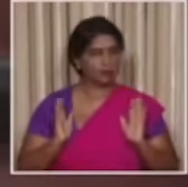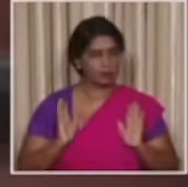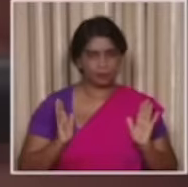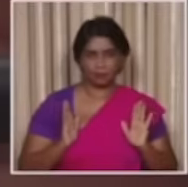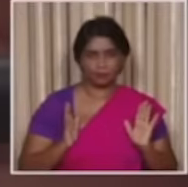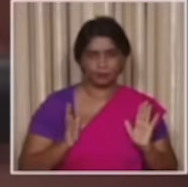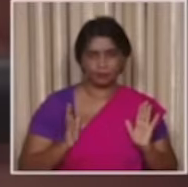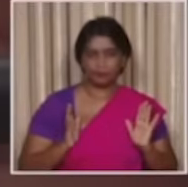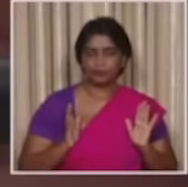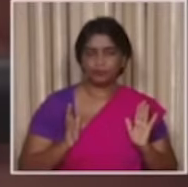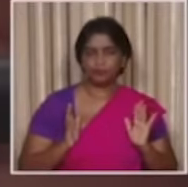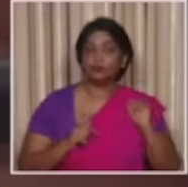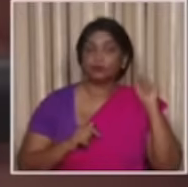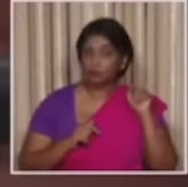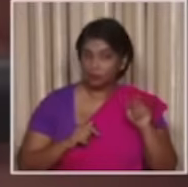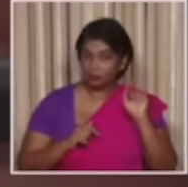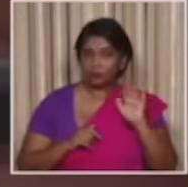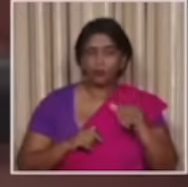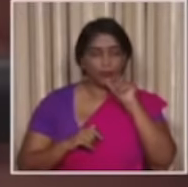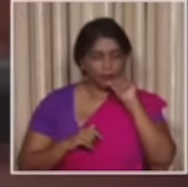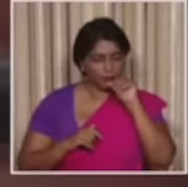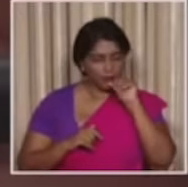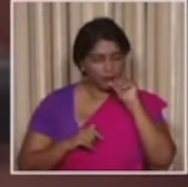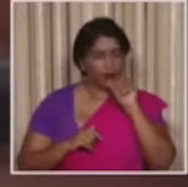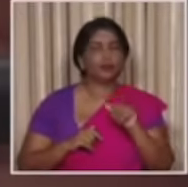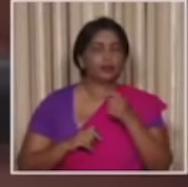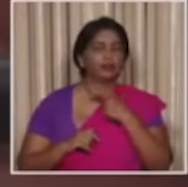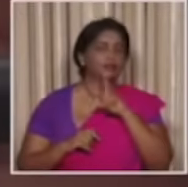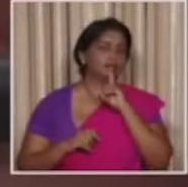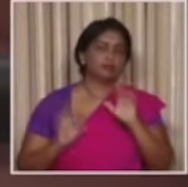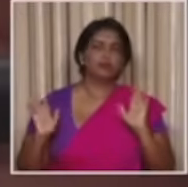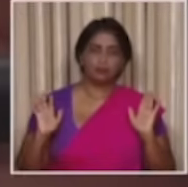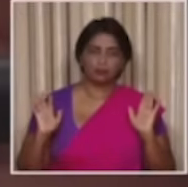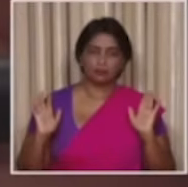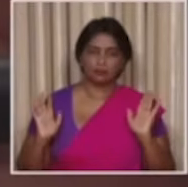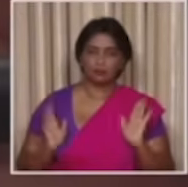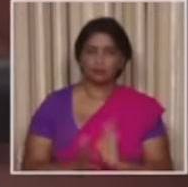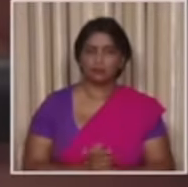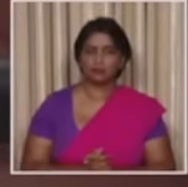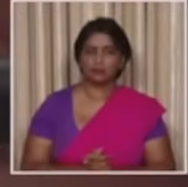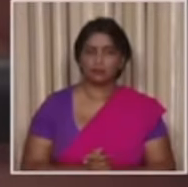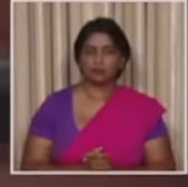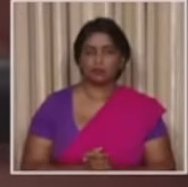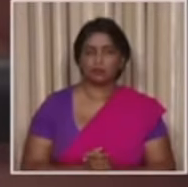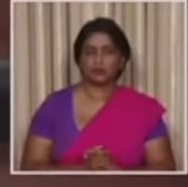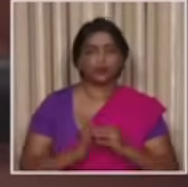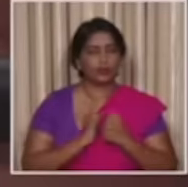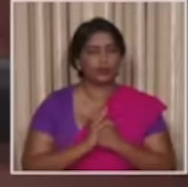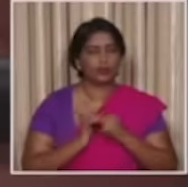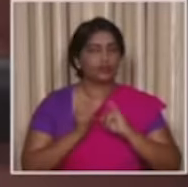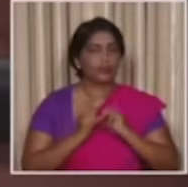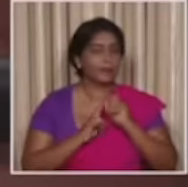නැහැ. මෙතන තියෙන ඉතාමත් සත් ඉල්ලීමක් ඔබතුමාගෙන් කරන්න. ගරු සභානායක